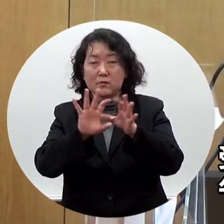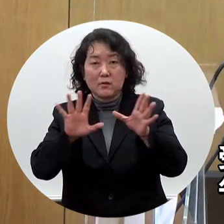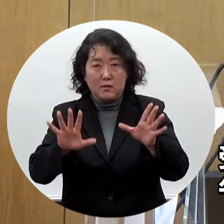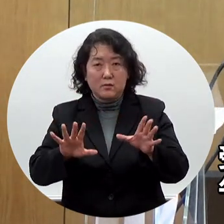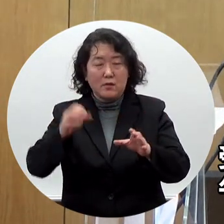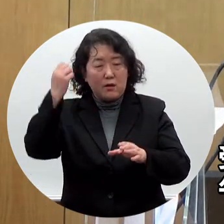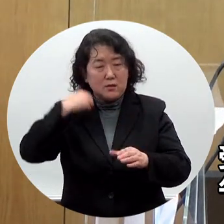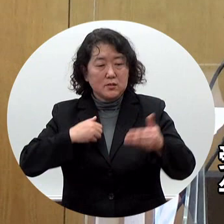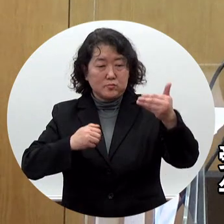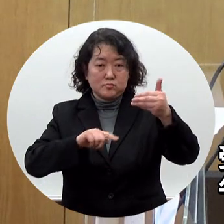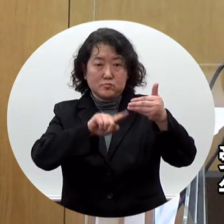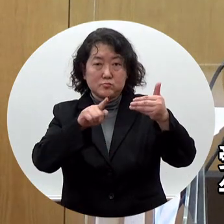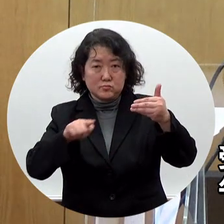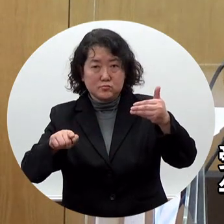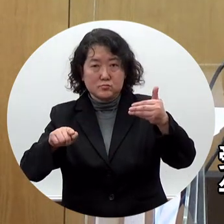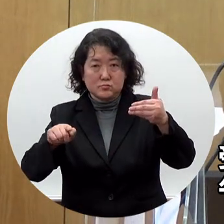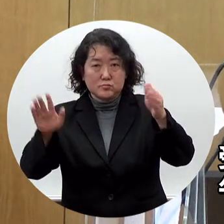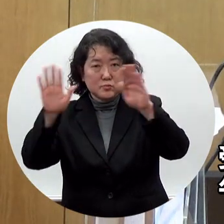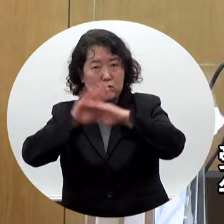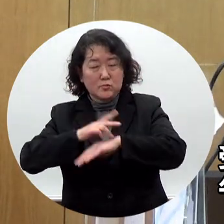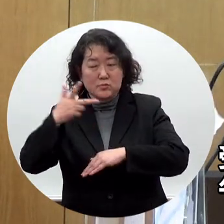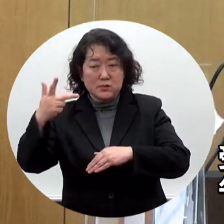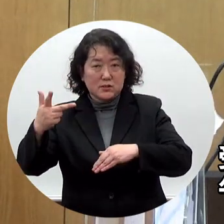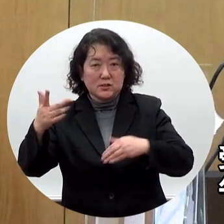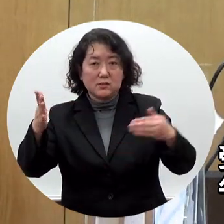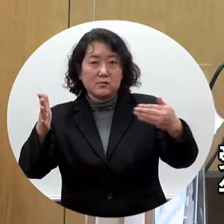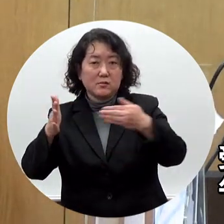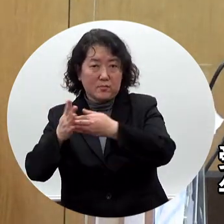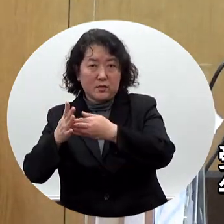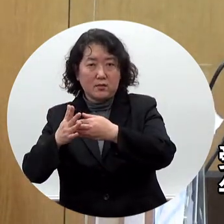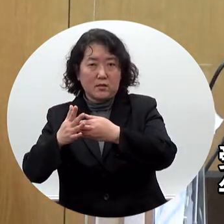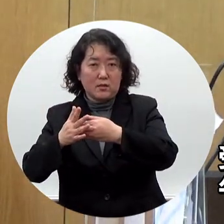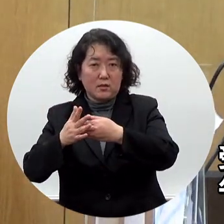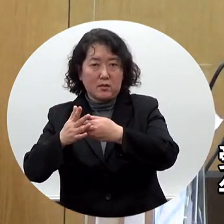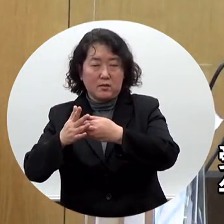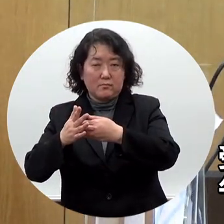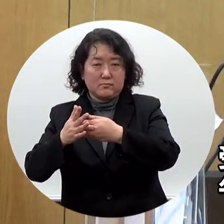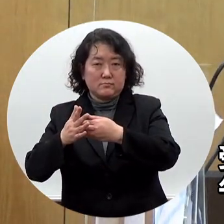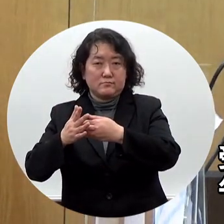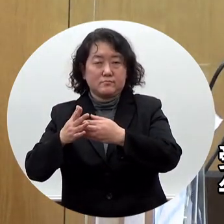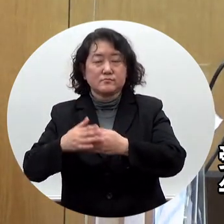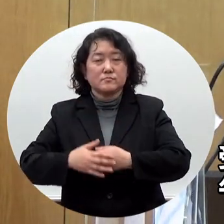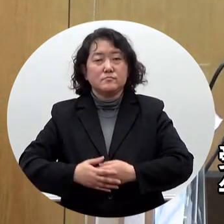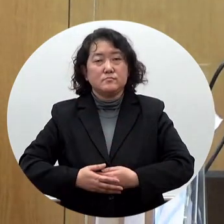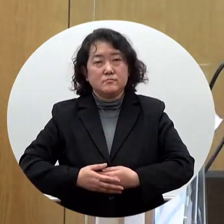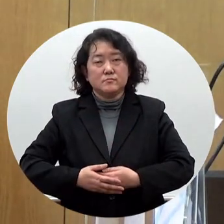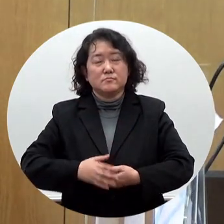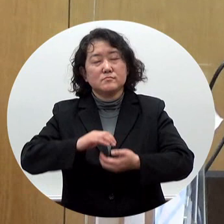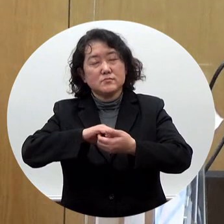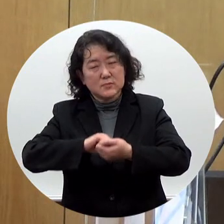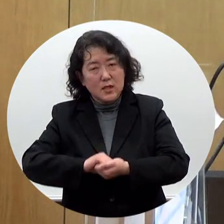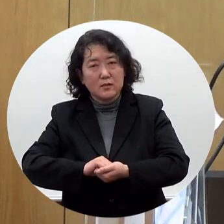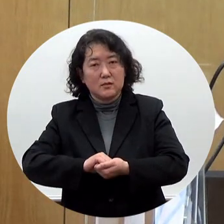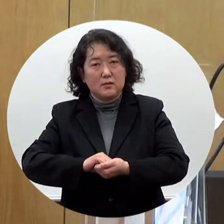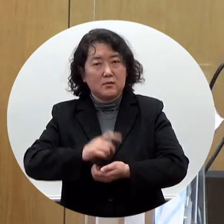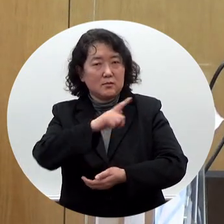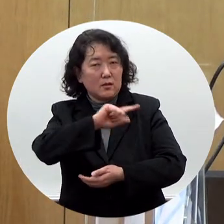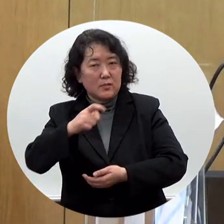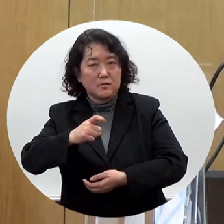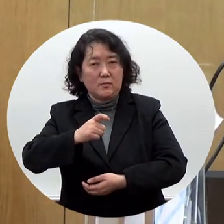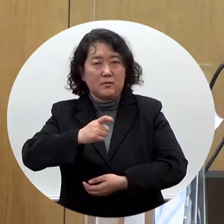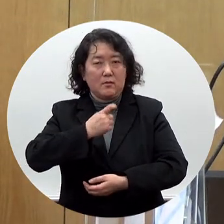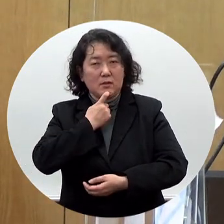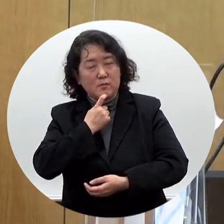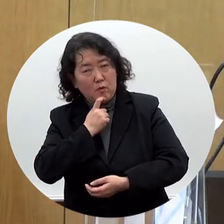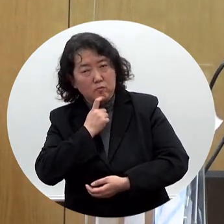午前9時から午後7時まで、19時まででございます。ぜひ、さまざまな疑問